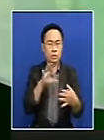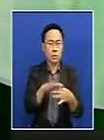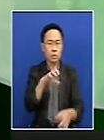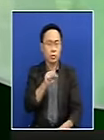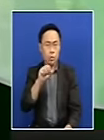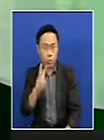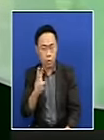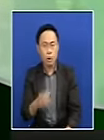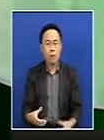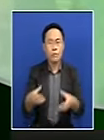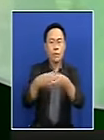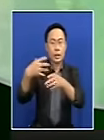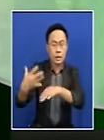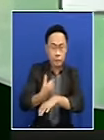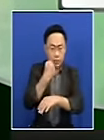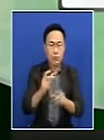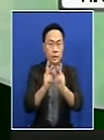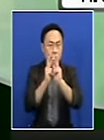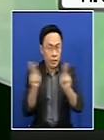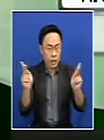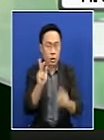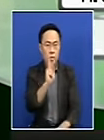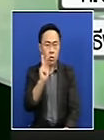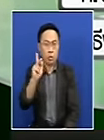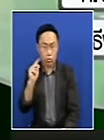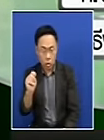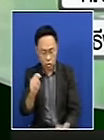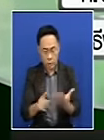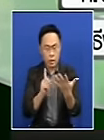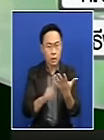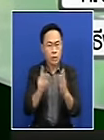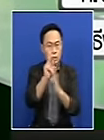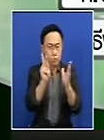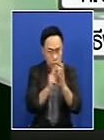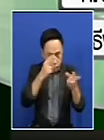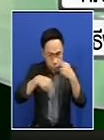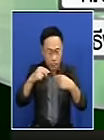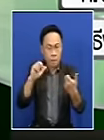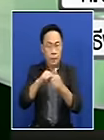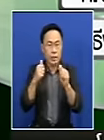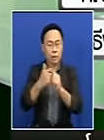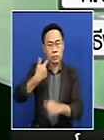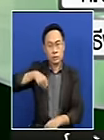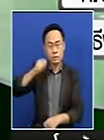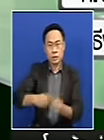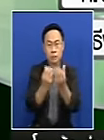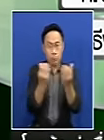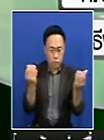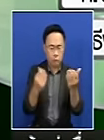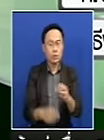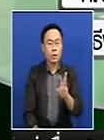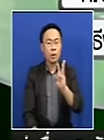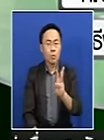ที่มาของพรรคการเมืองคณะกรรมการการเลือกตั้งกฎหมายวิธีพิจารณาความของศาลรัฐธรรมนู